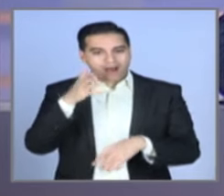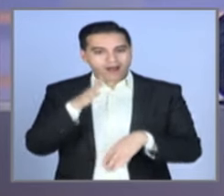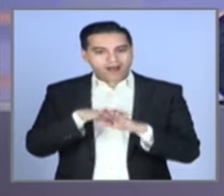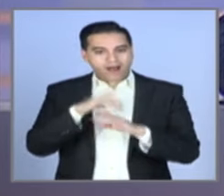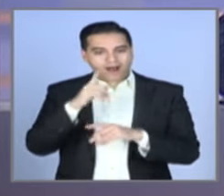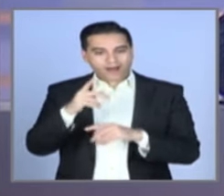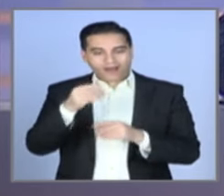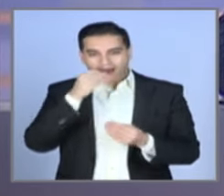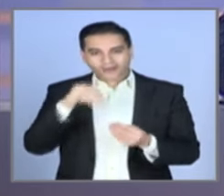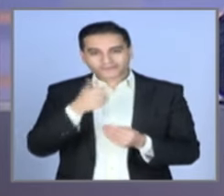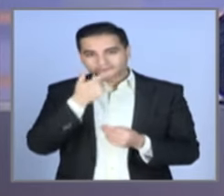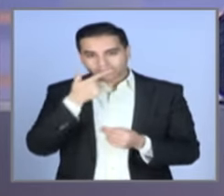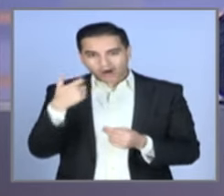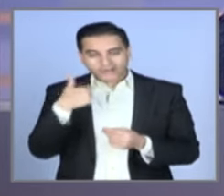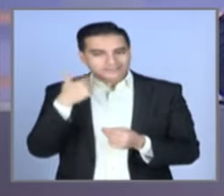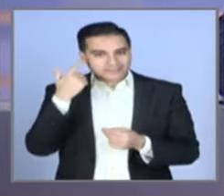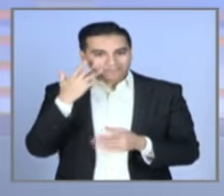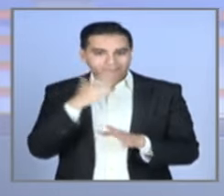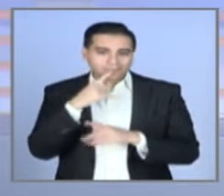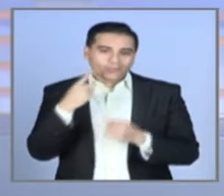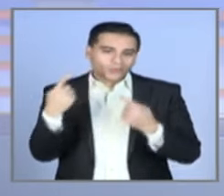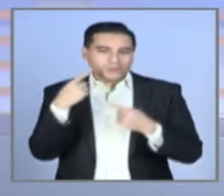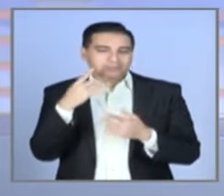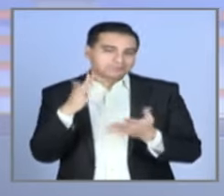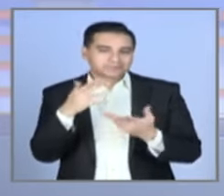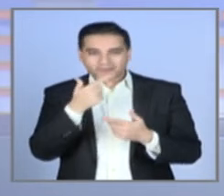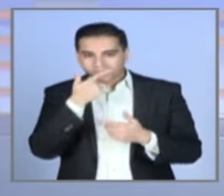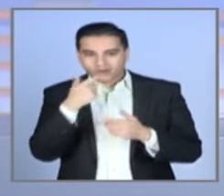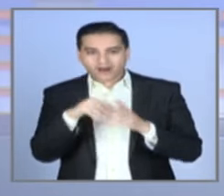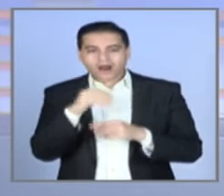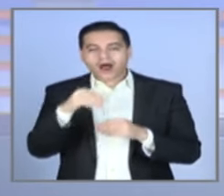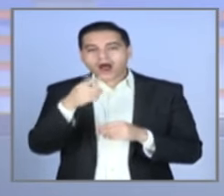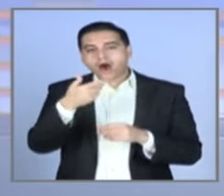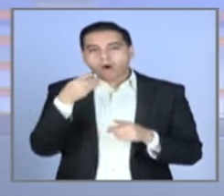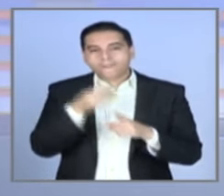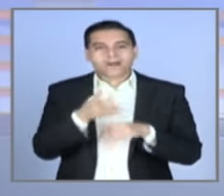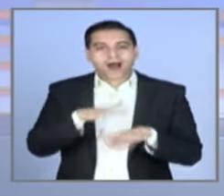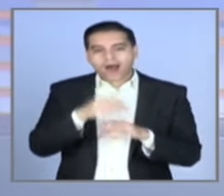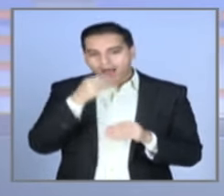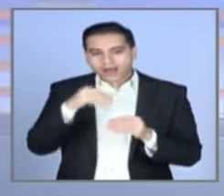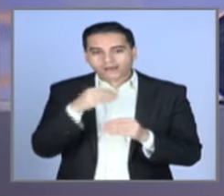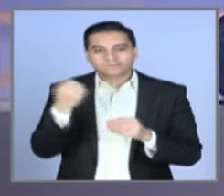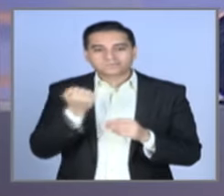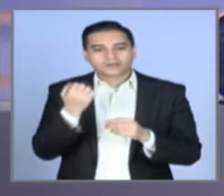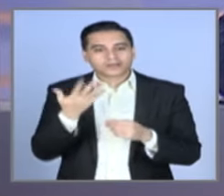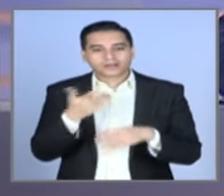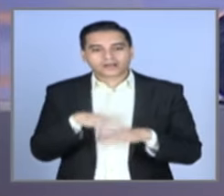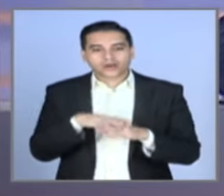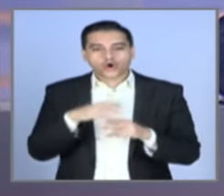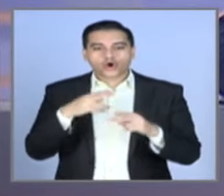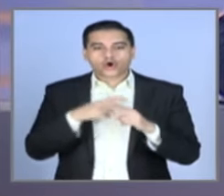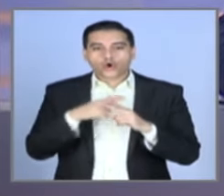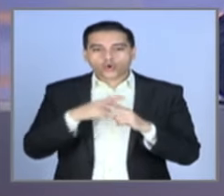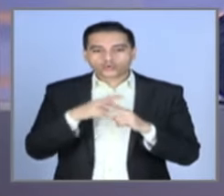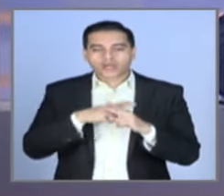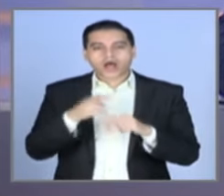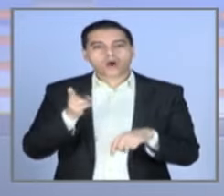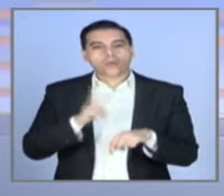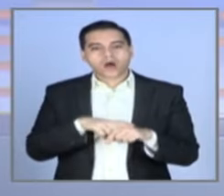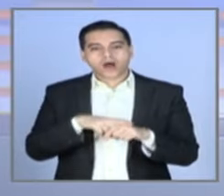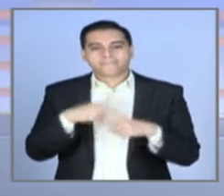ماهره. بيقولوا كويس. بيقولوا كويس. ايه اكتر اكله بتعرفي تعمليها؟ كوسه ومكرونه